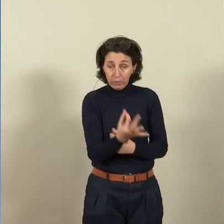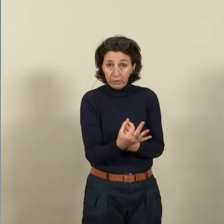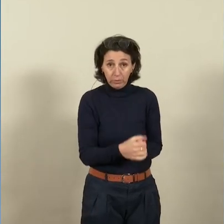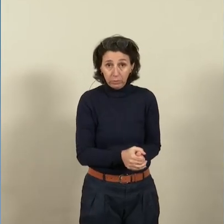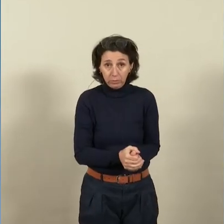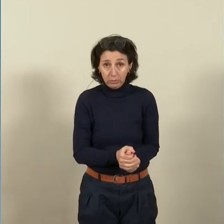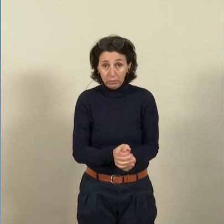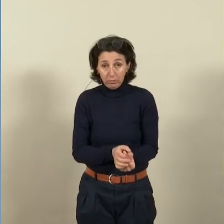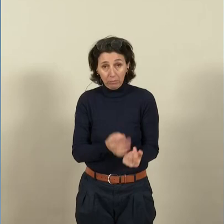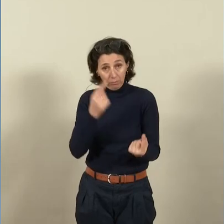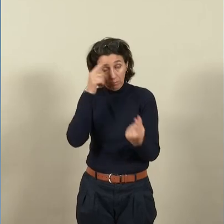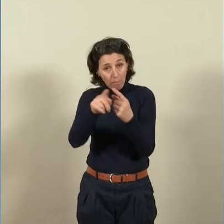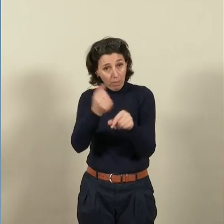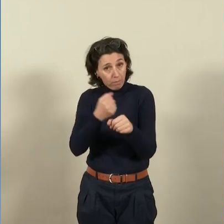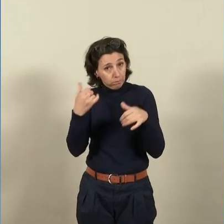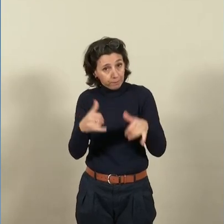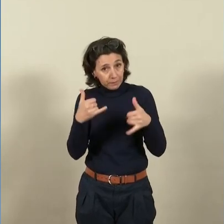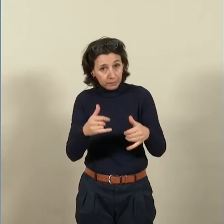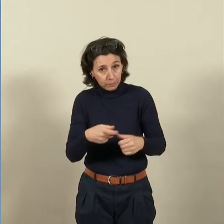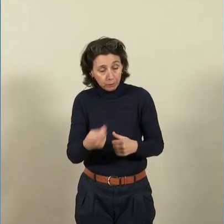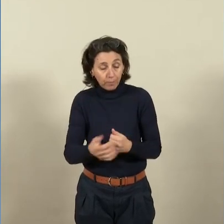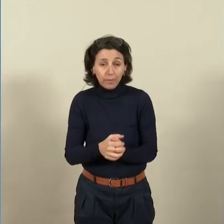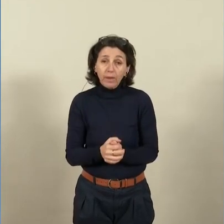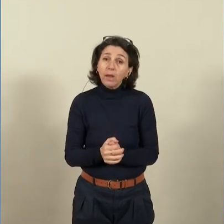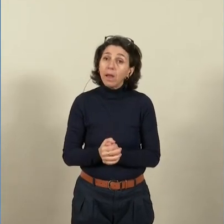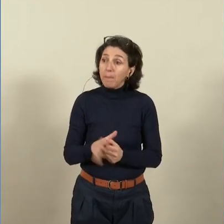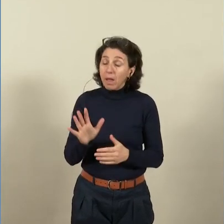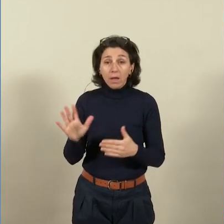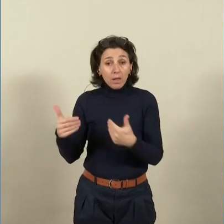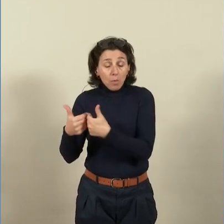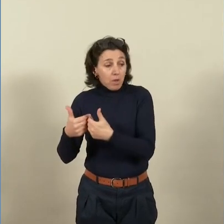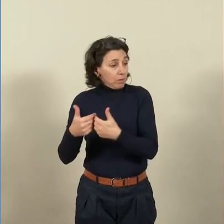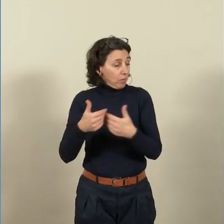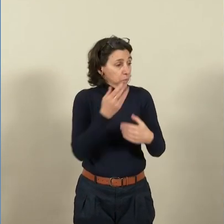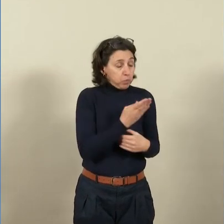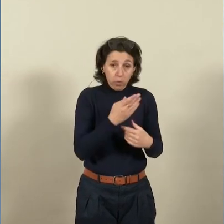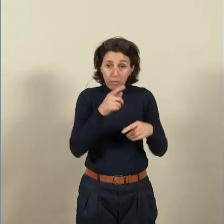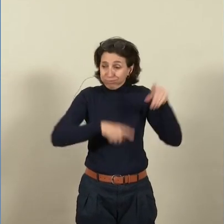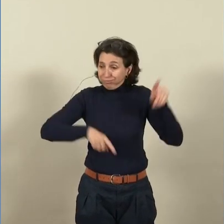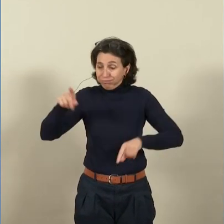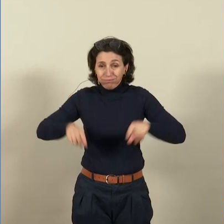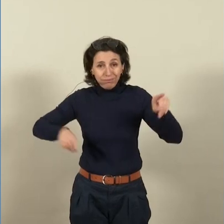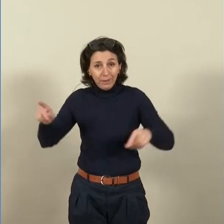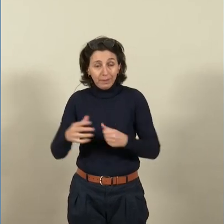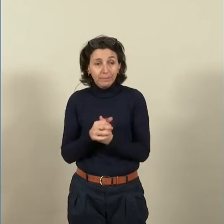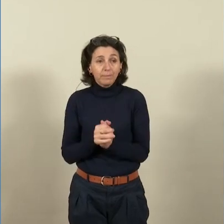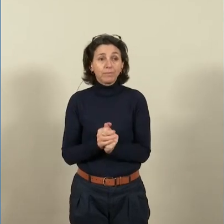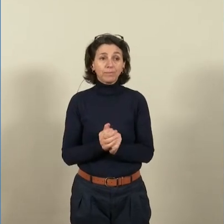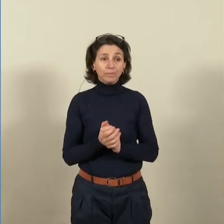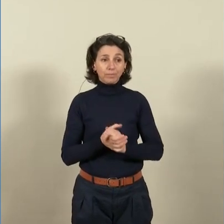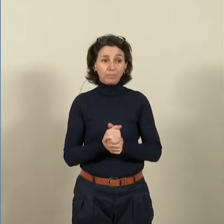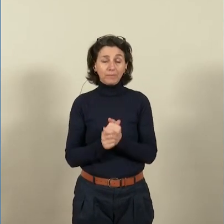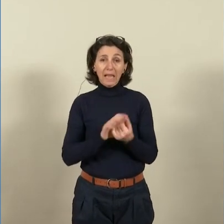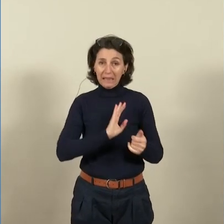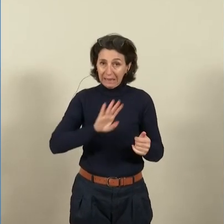sujet à travailler euh mais les demandes et les besoins sont différents d'une association à une autre enfin je